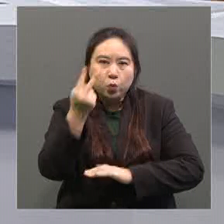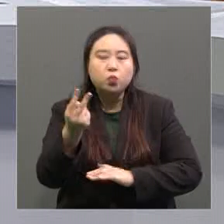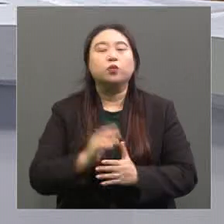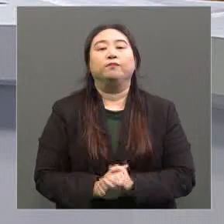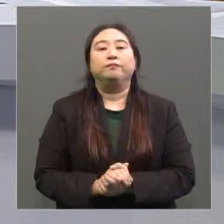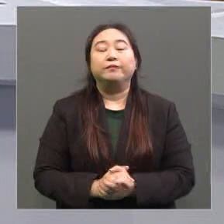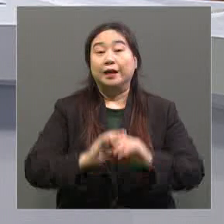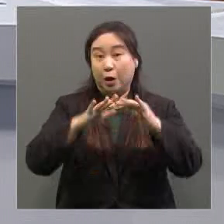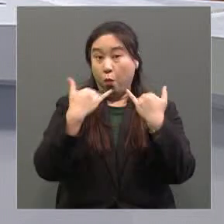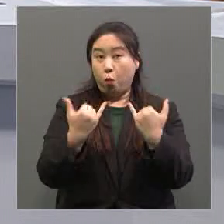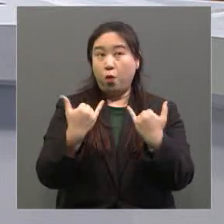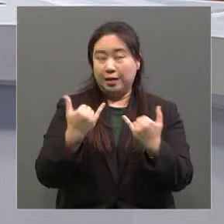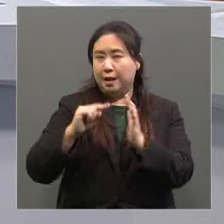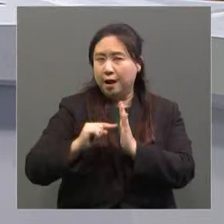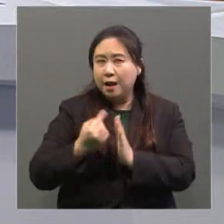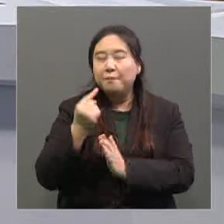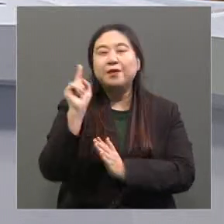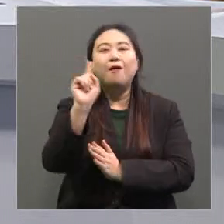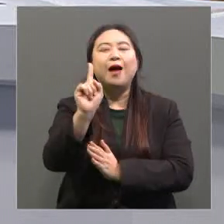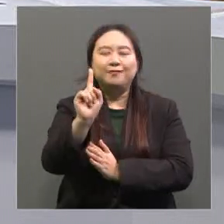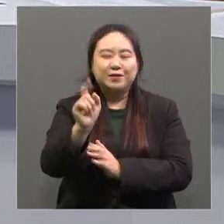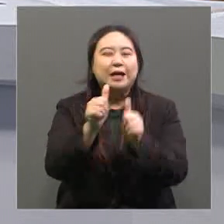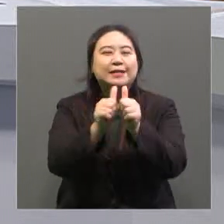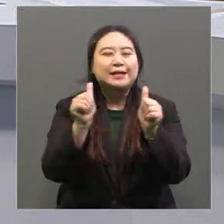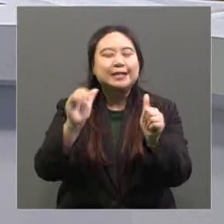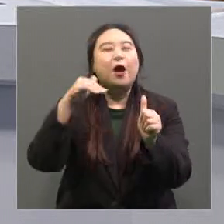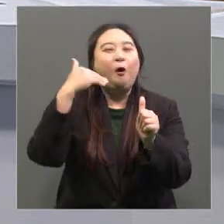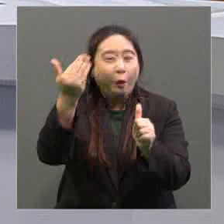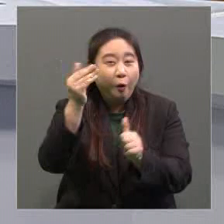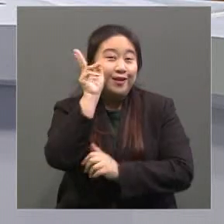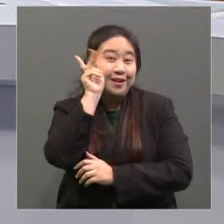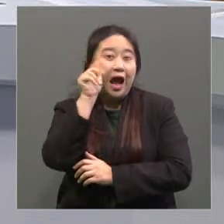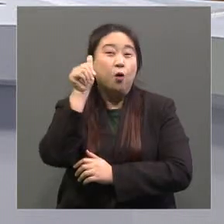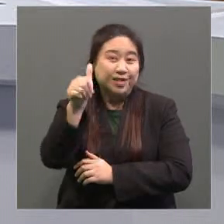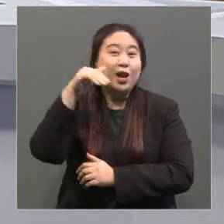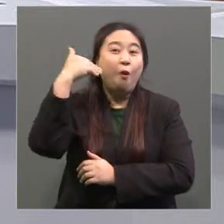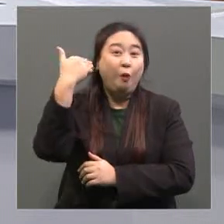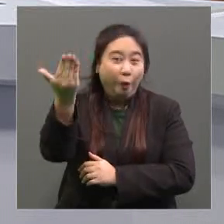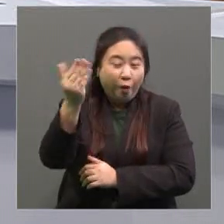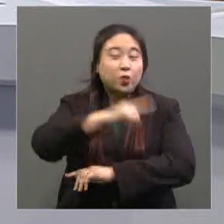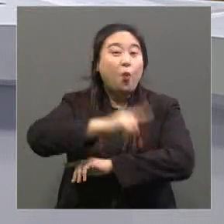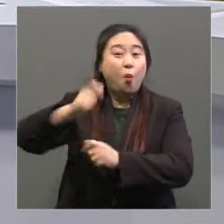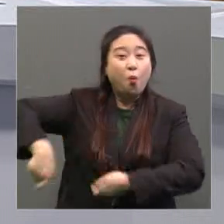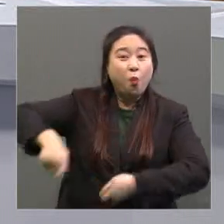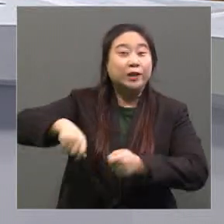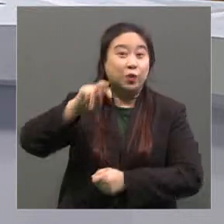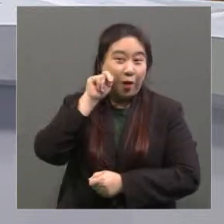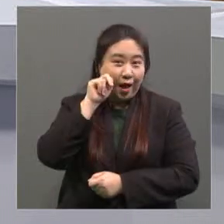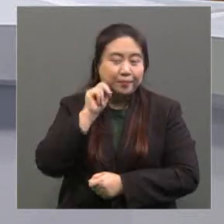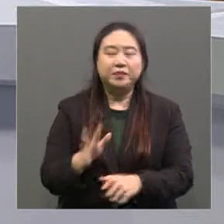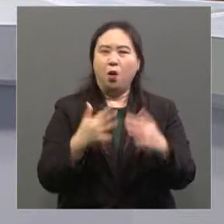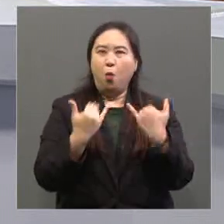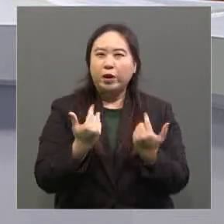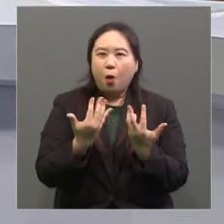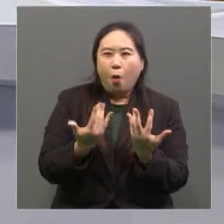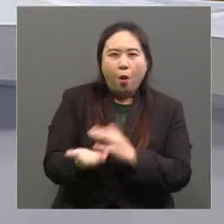แต่วันนี้เราเริ่มต้นกันมาด้วยเรื่องดีๆนะคะเพราะฉะนั้นเออเอาไปเอาข่าวดีก่อนเรื่องของวันสงกรานต์คือจริงๆวันนี้เรา